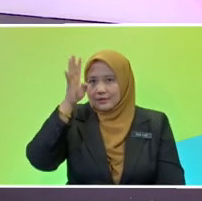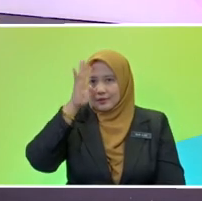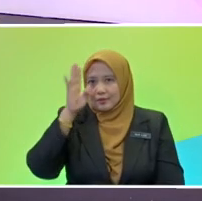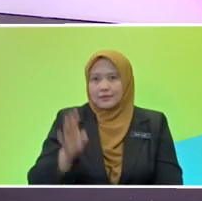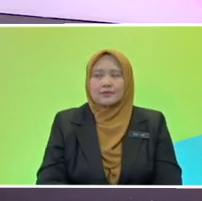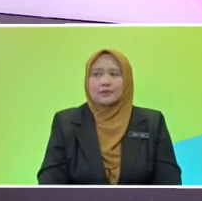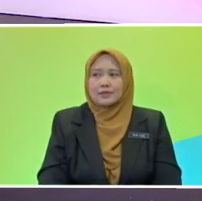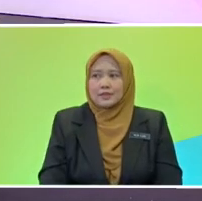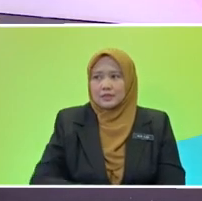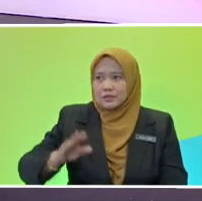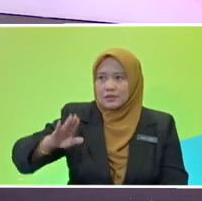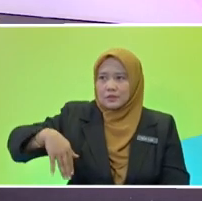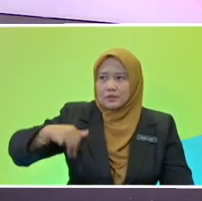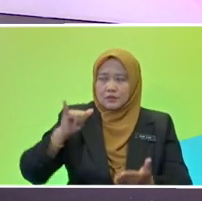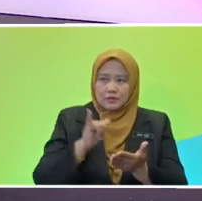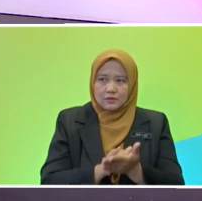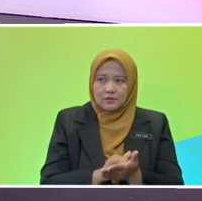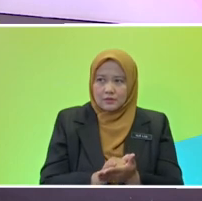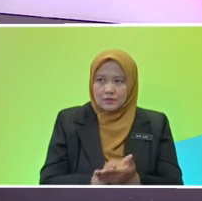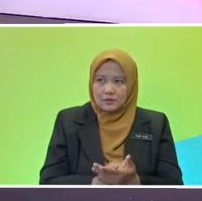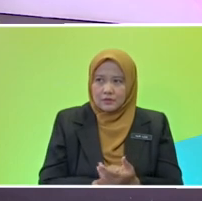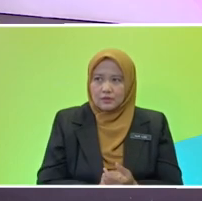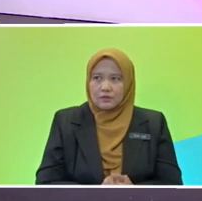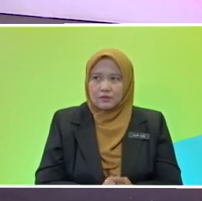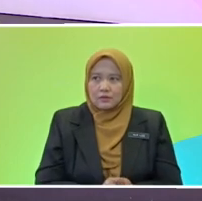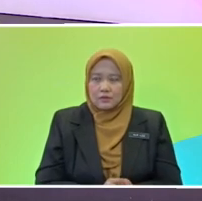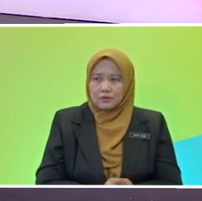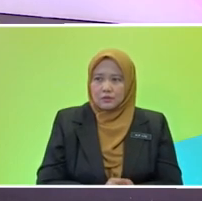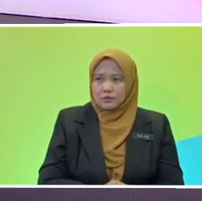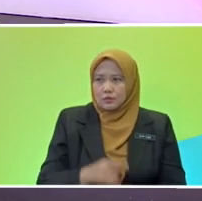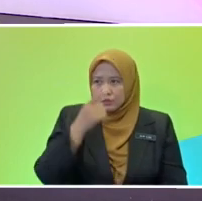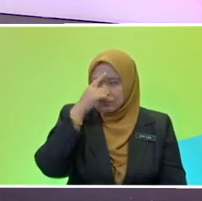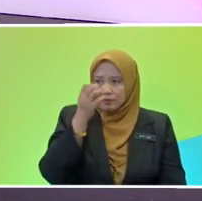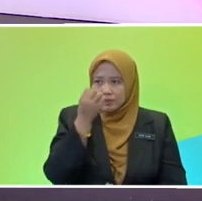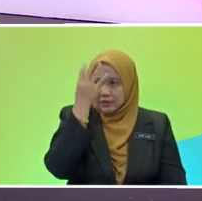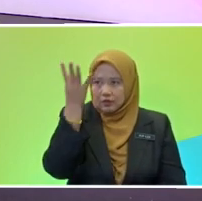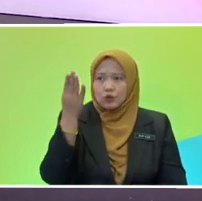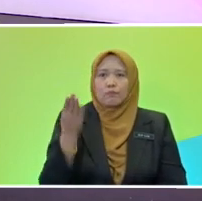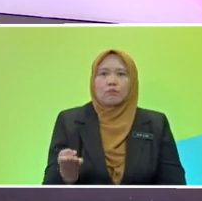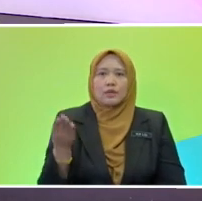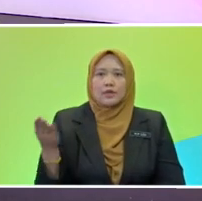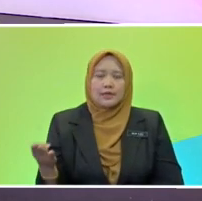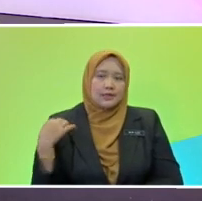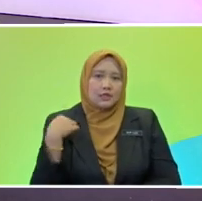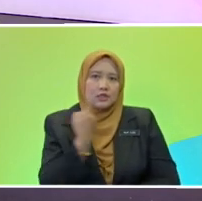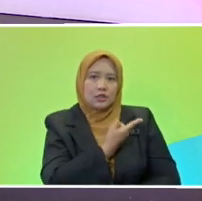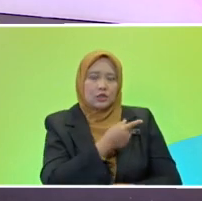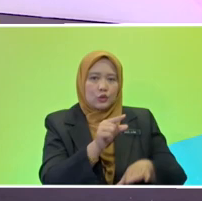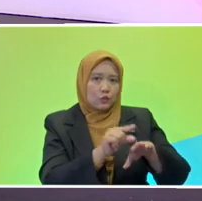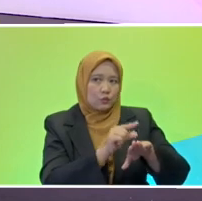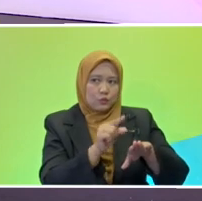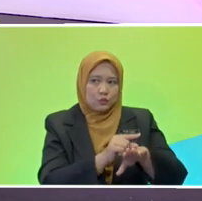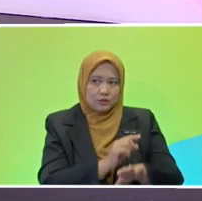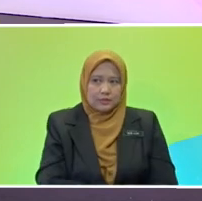itu mari cegu ke hadapan menerangkan apakah bahan-bahan yang kita akan gunakan pada hari ini